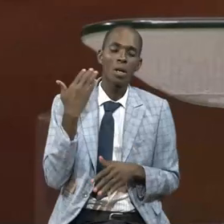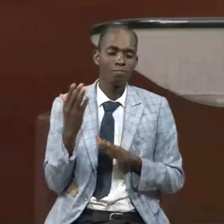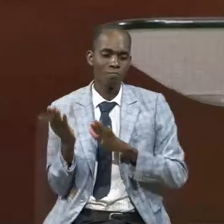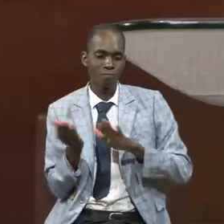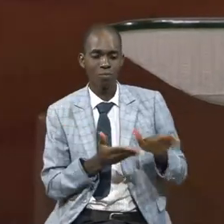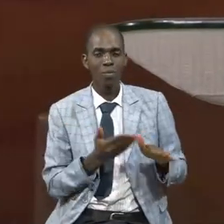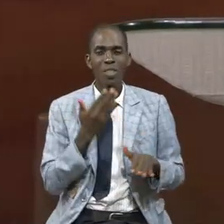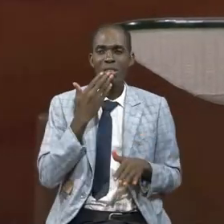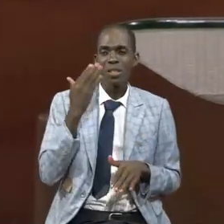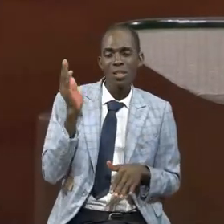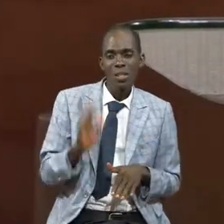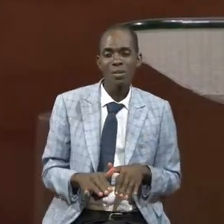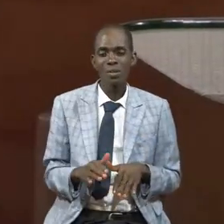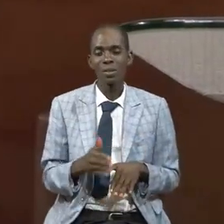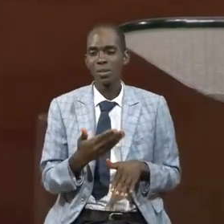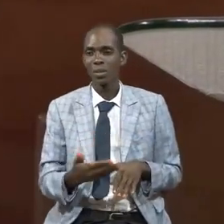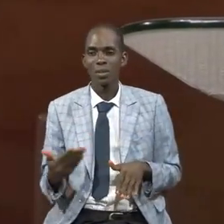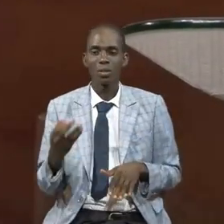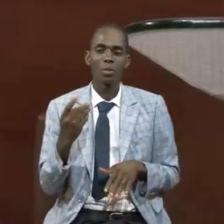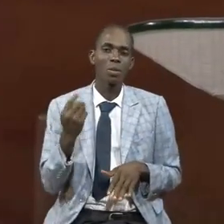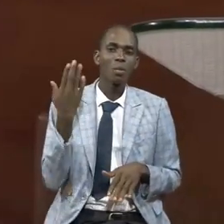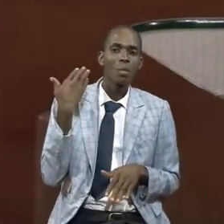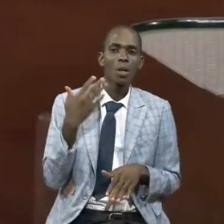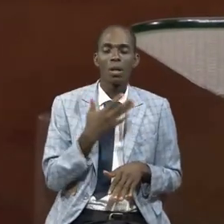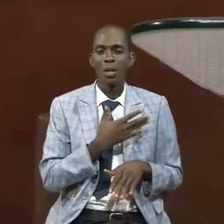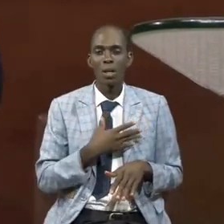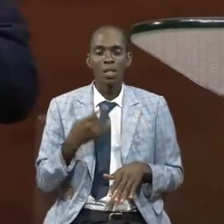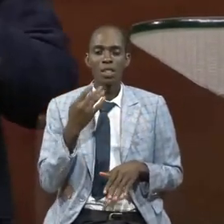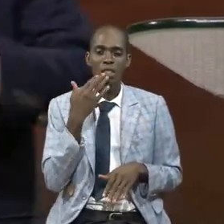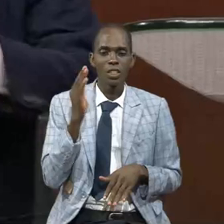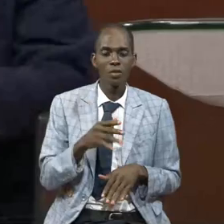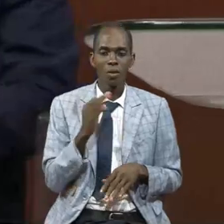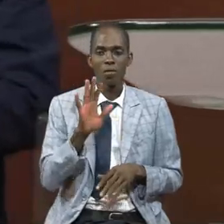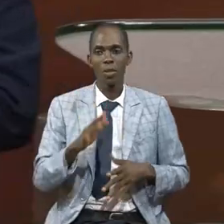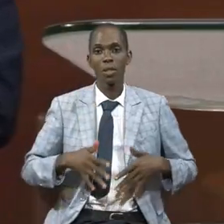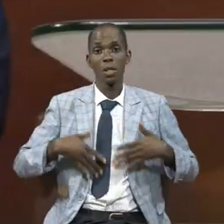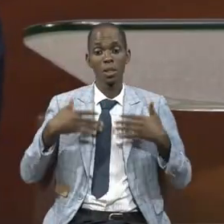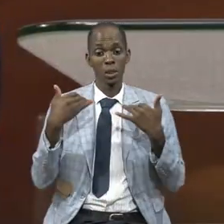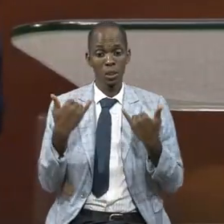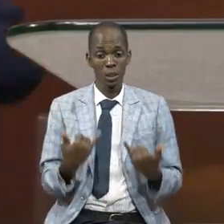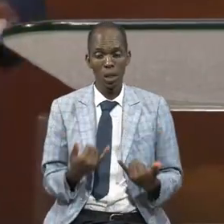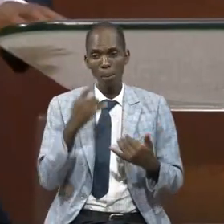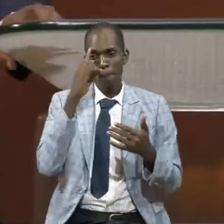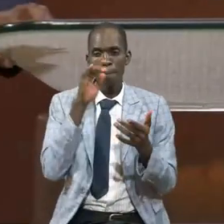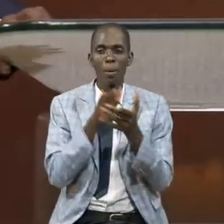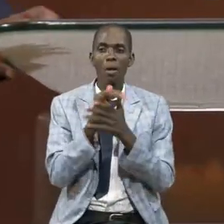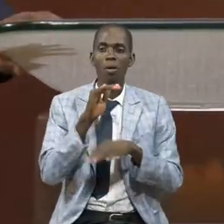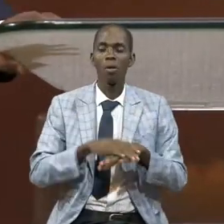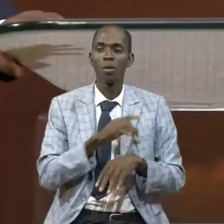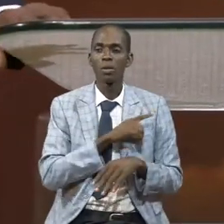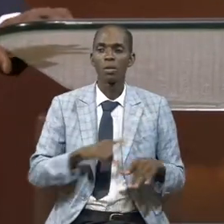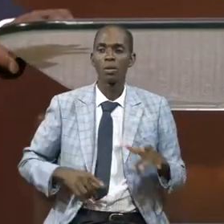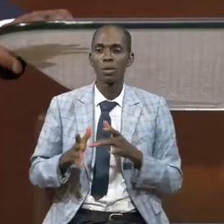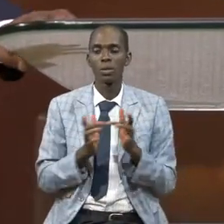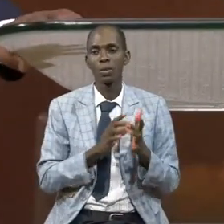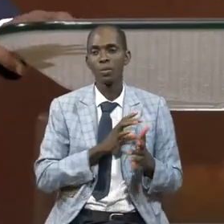ayant abandonné le mal, les péchés communs, les péchés mignons particuliers, le mal de leur vie.